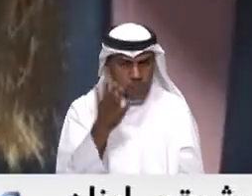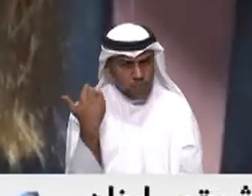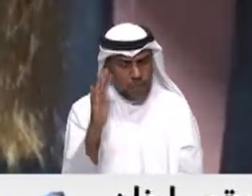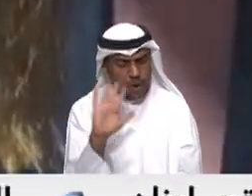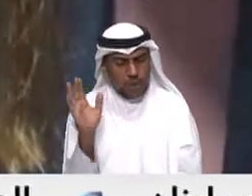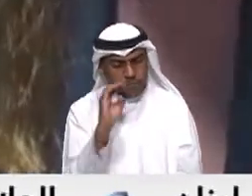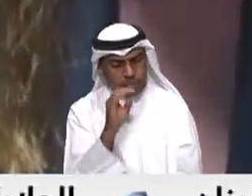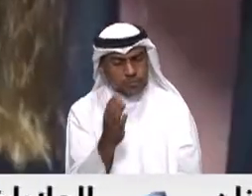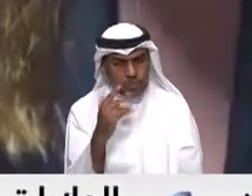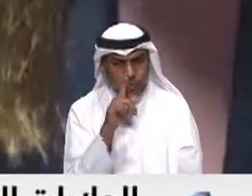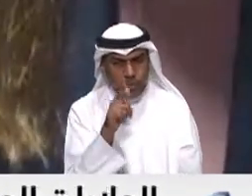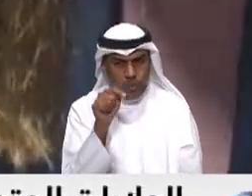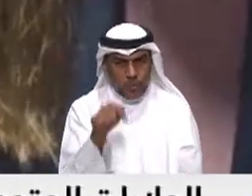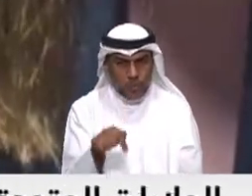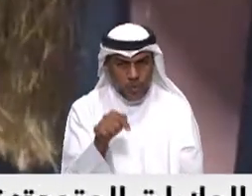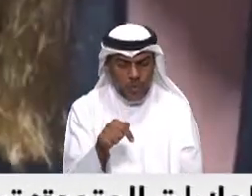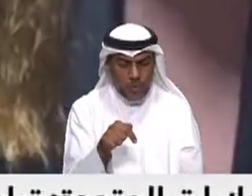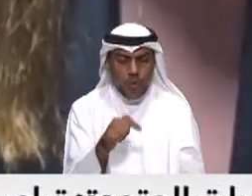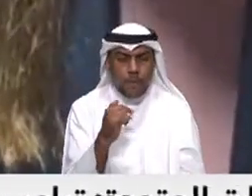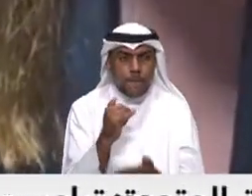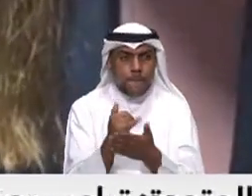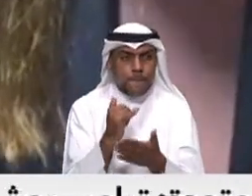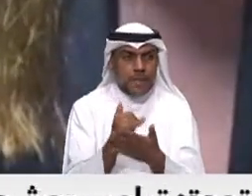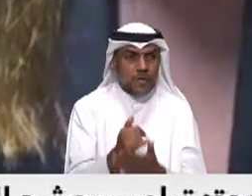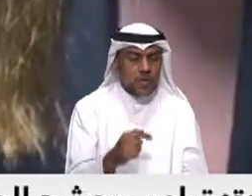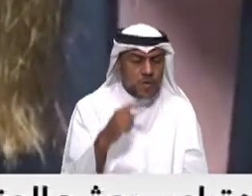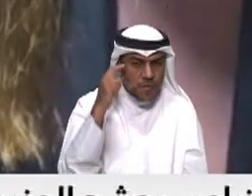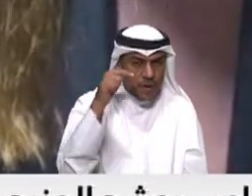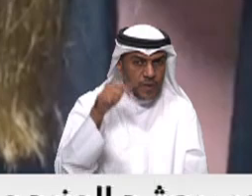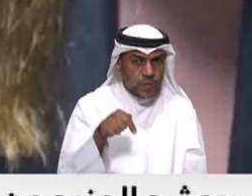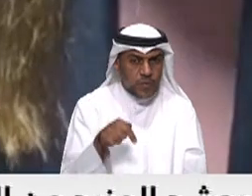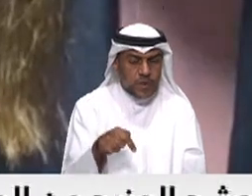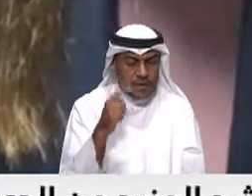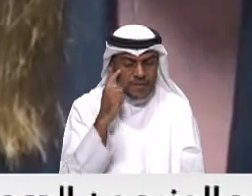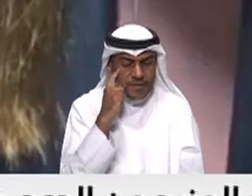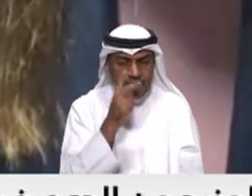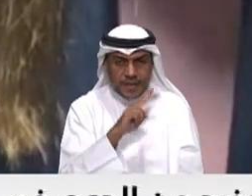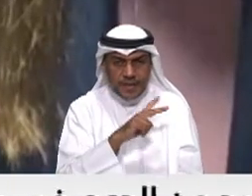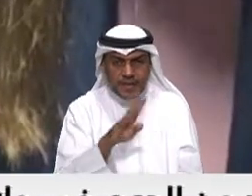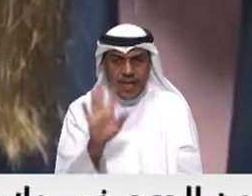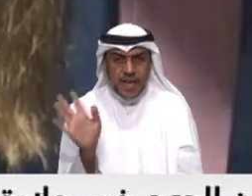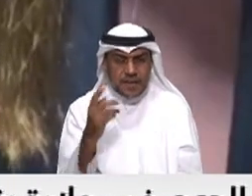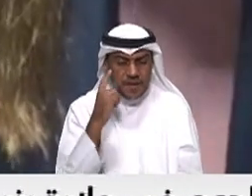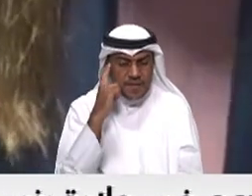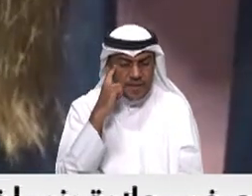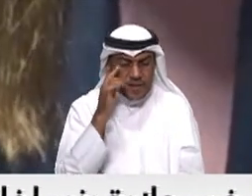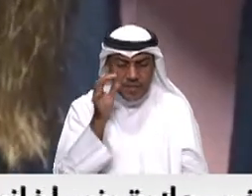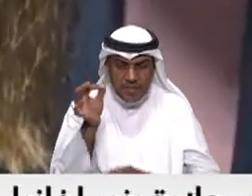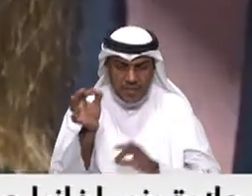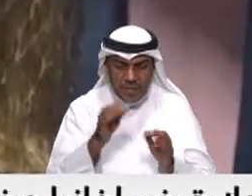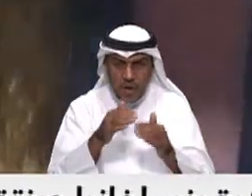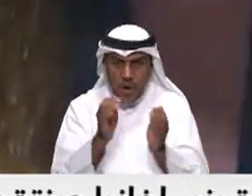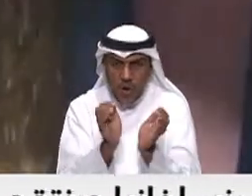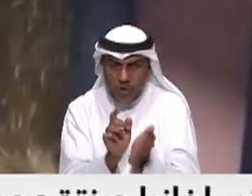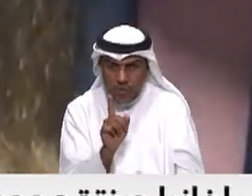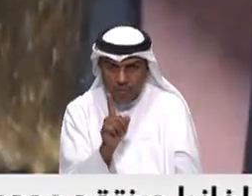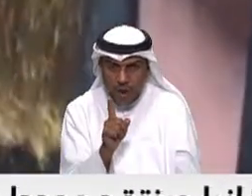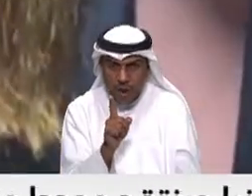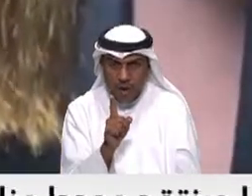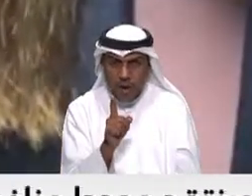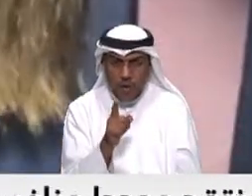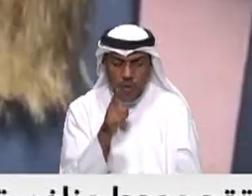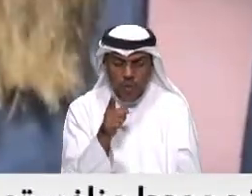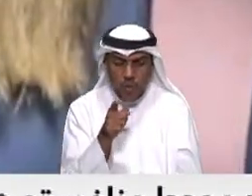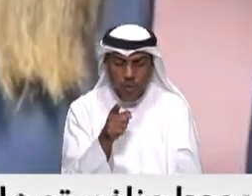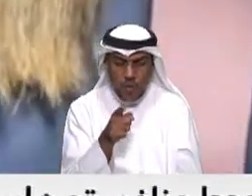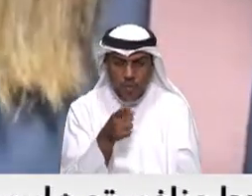أنه اليوم هو المخول نقل كل الآراء السياسية لحزب الله، لأن حزب الله كان